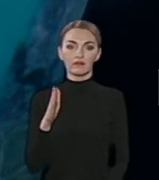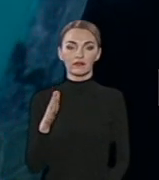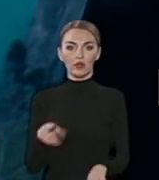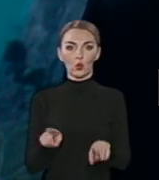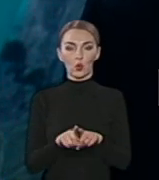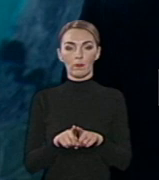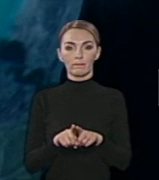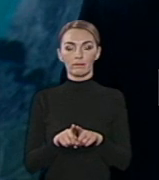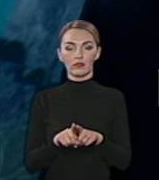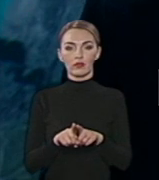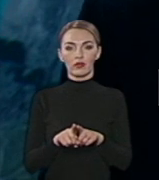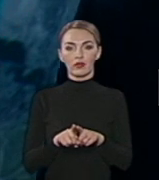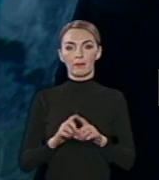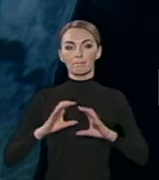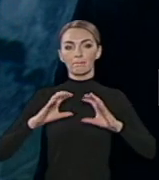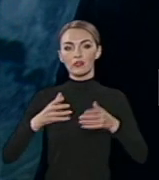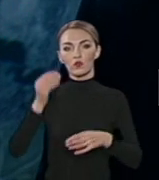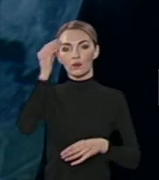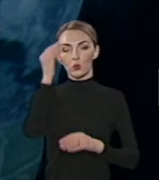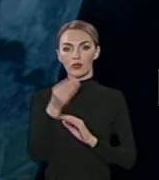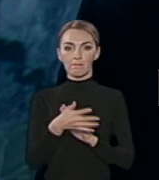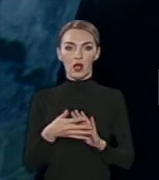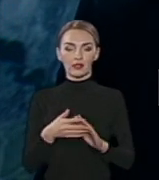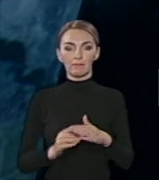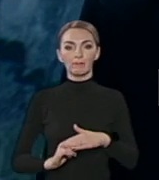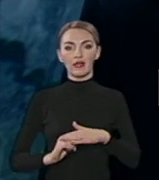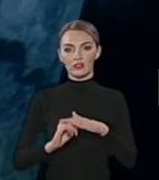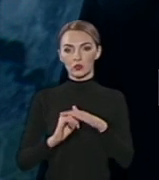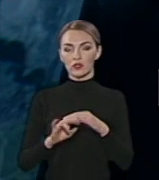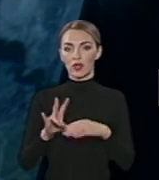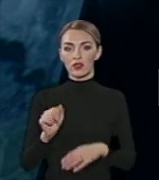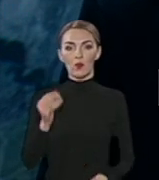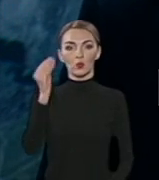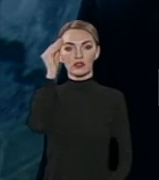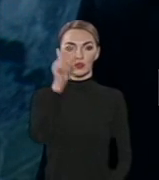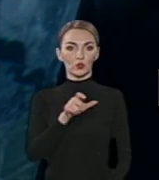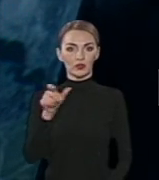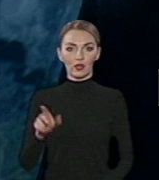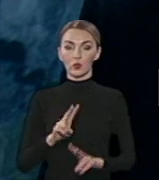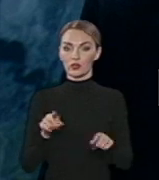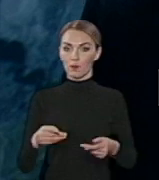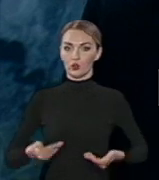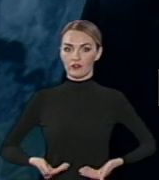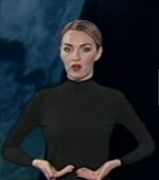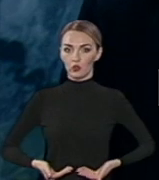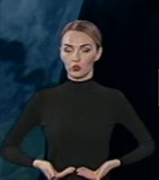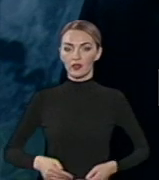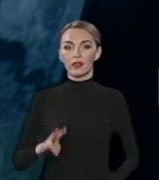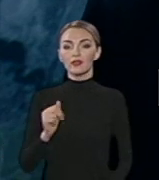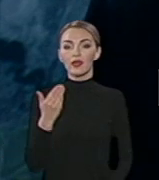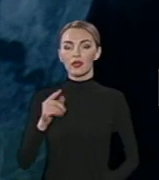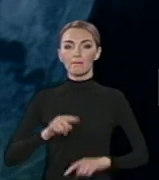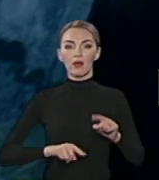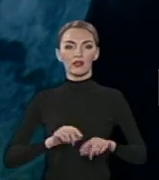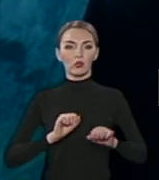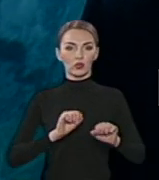такому мировоззренческому розумінні, базується на позиції тих людей, які там проживають. На їх